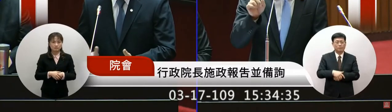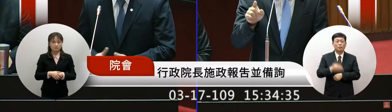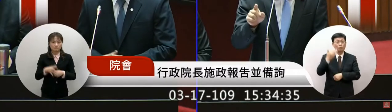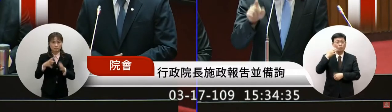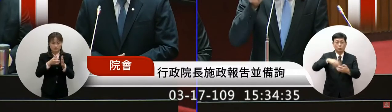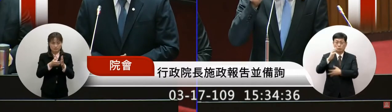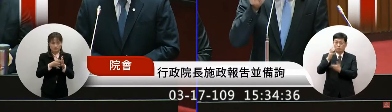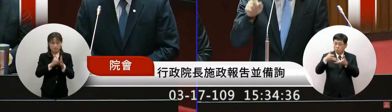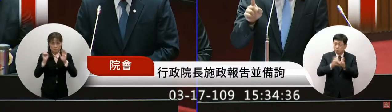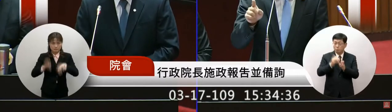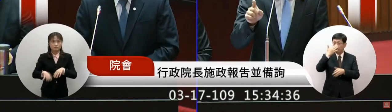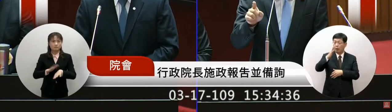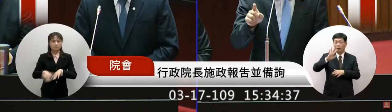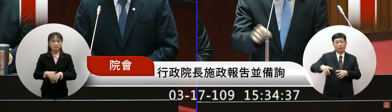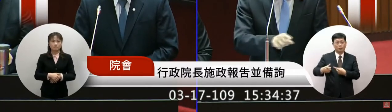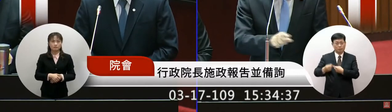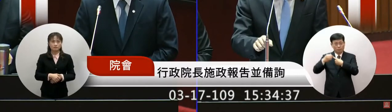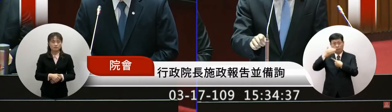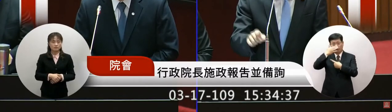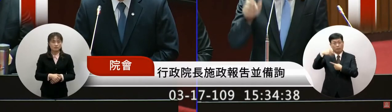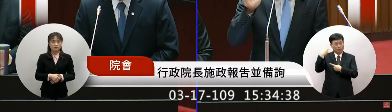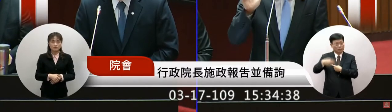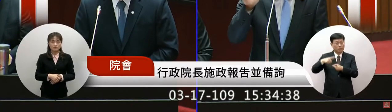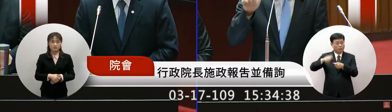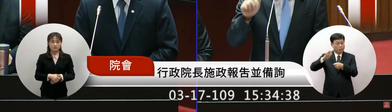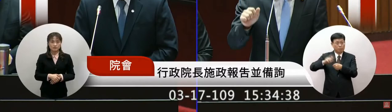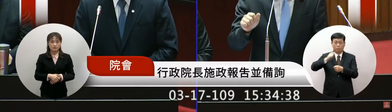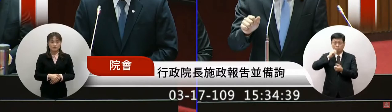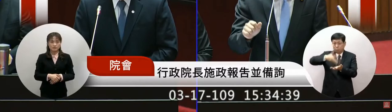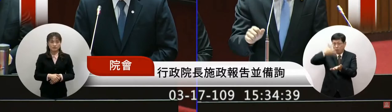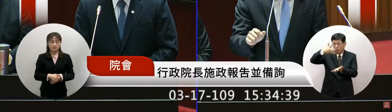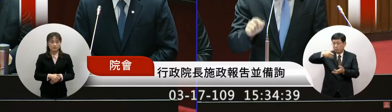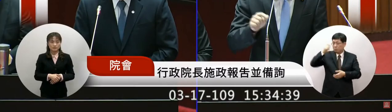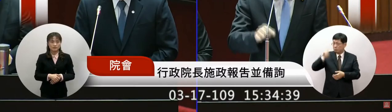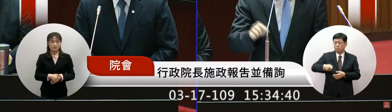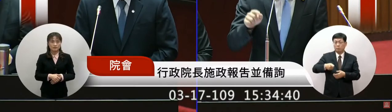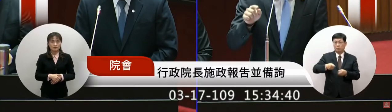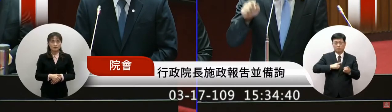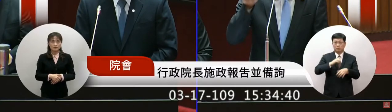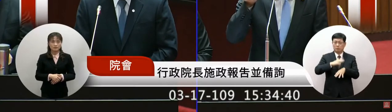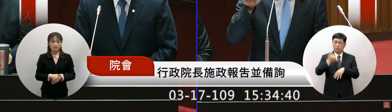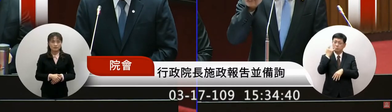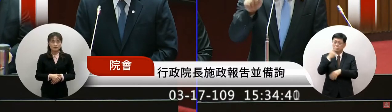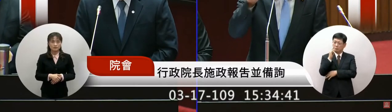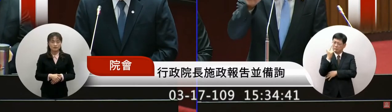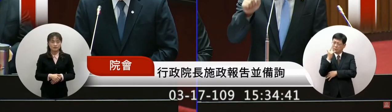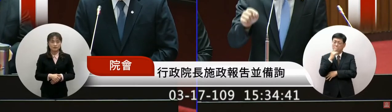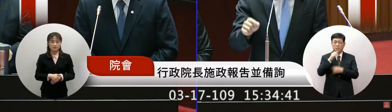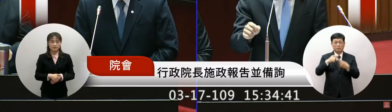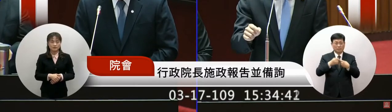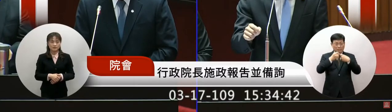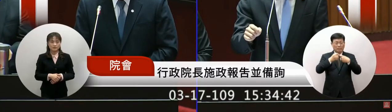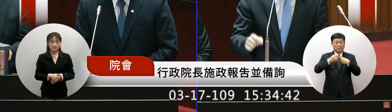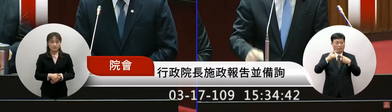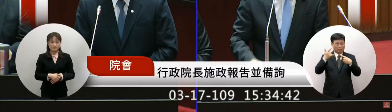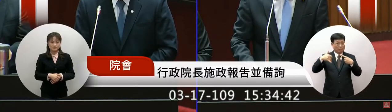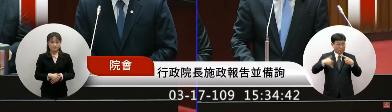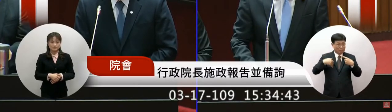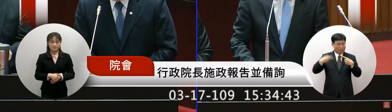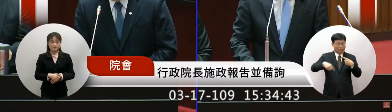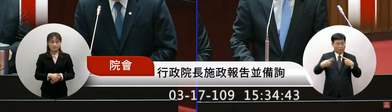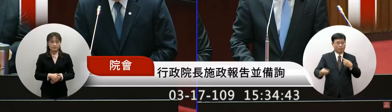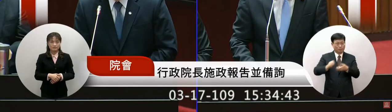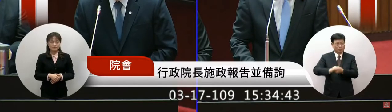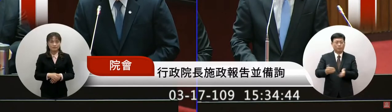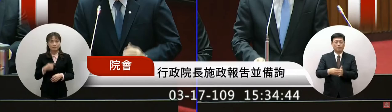那是来进 步赢，这刚头一摆鸟，大部分人8届判决哦，你敢袂使等头一个定言了，你再来